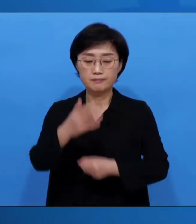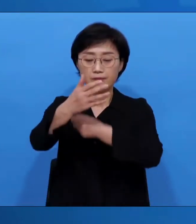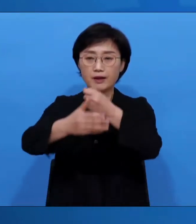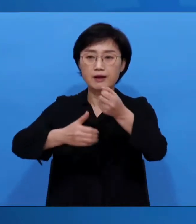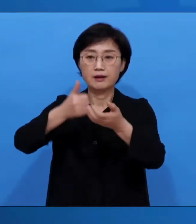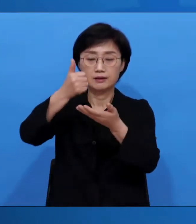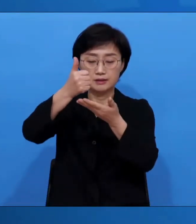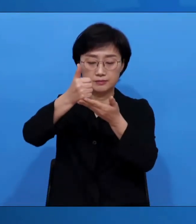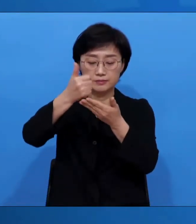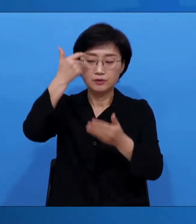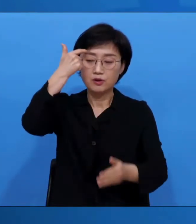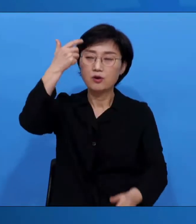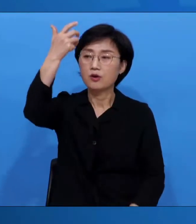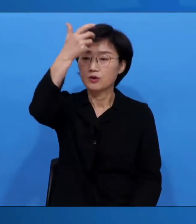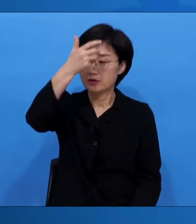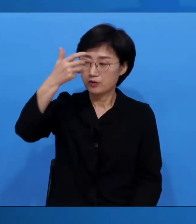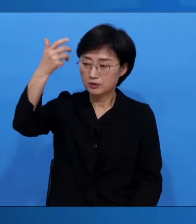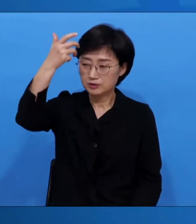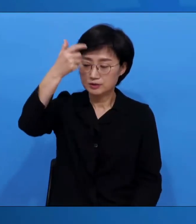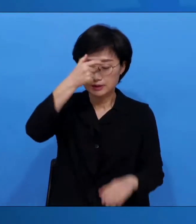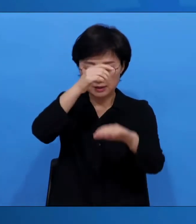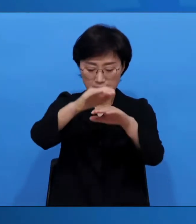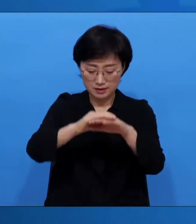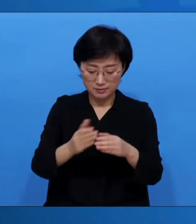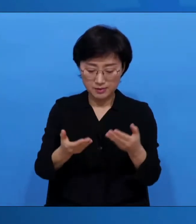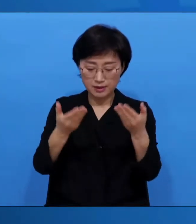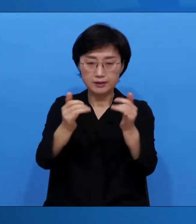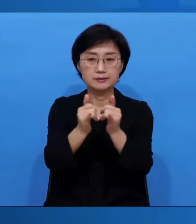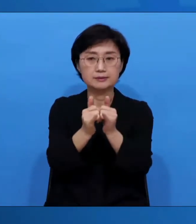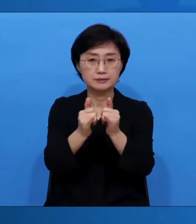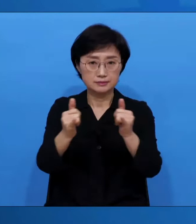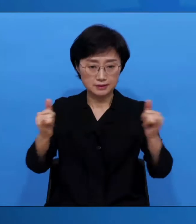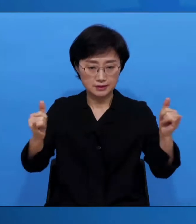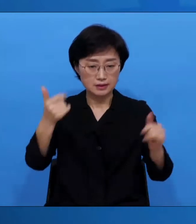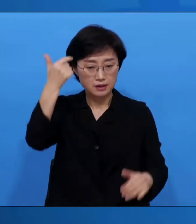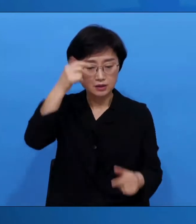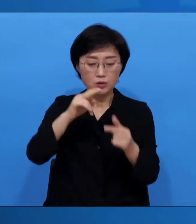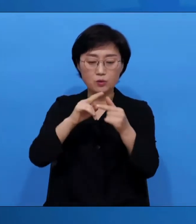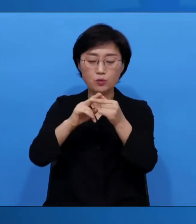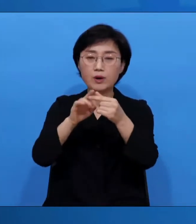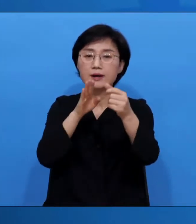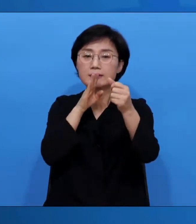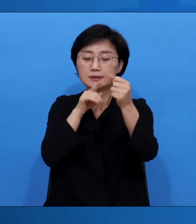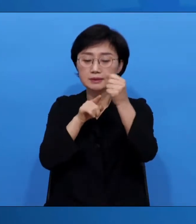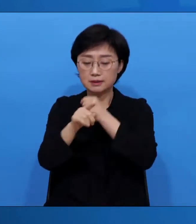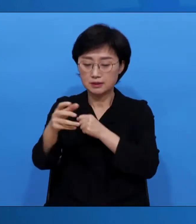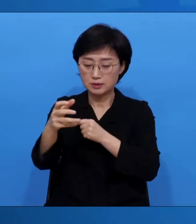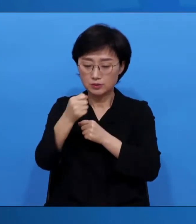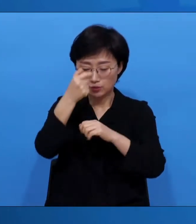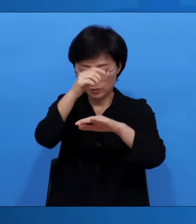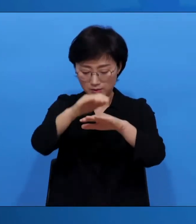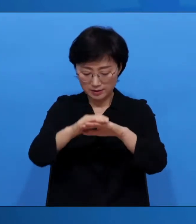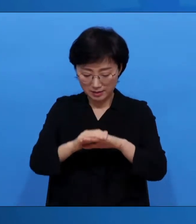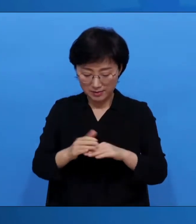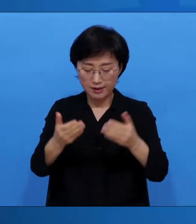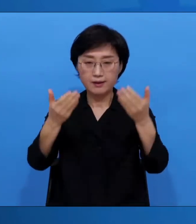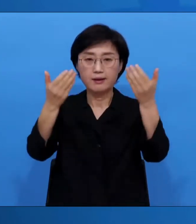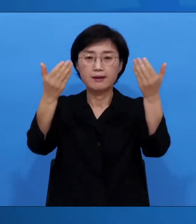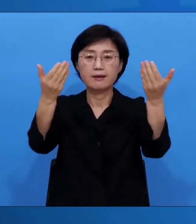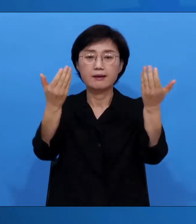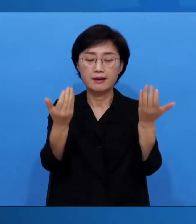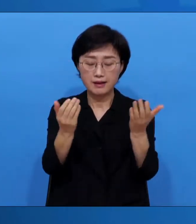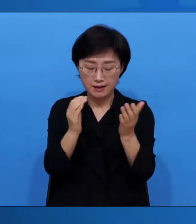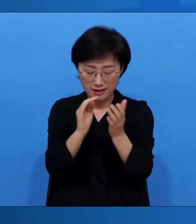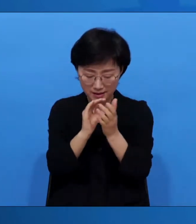하나님은 영이시니 예배하는 자가 영과 진리로 예배할지니라. God is spirit, and his worshippers must worship in spirit and in